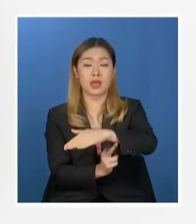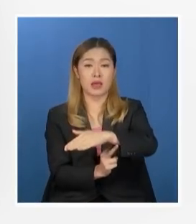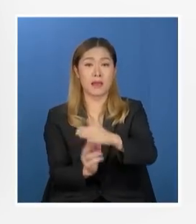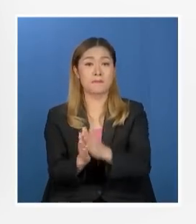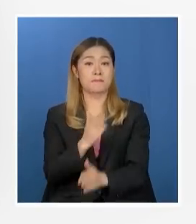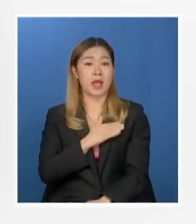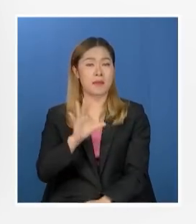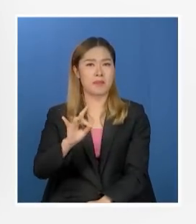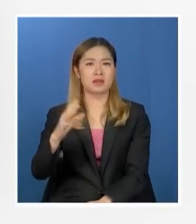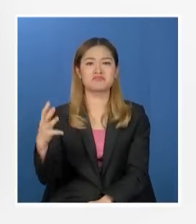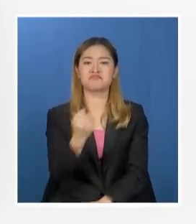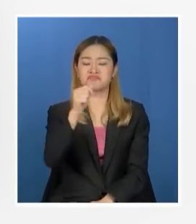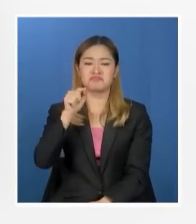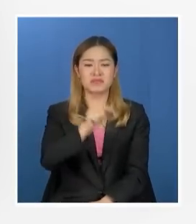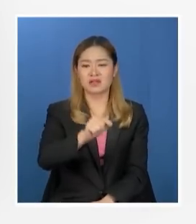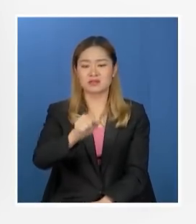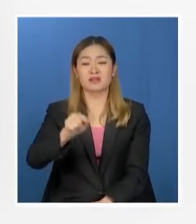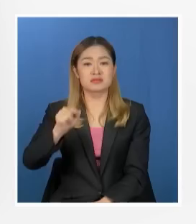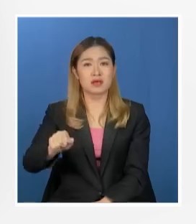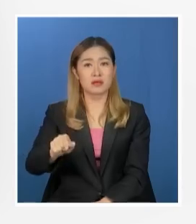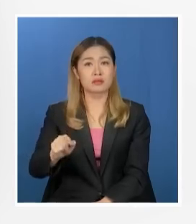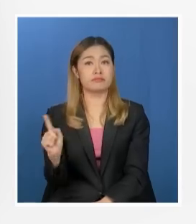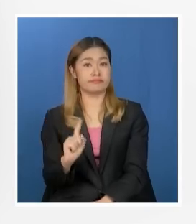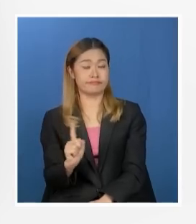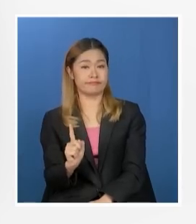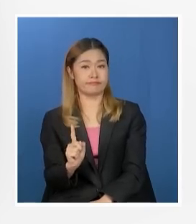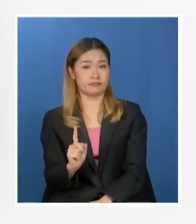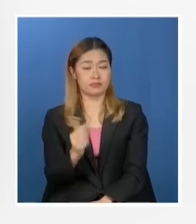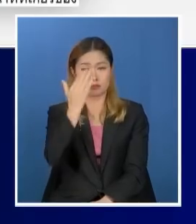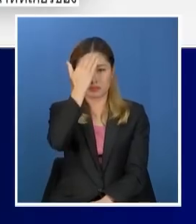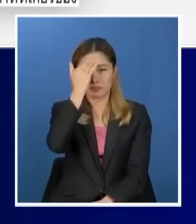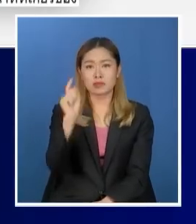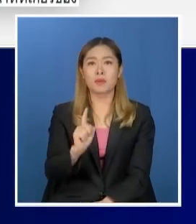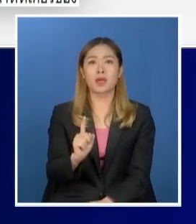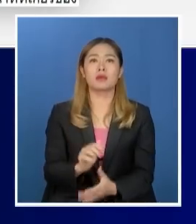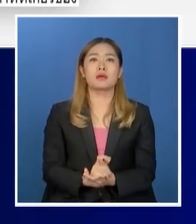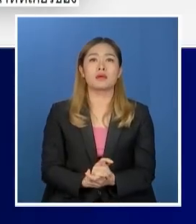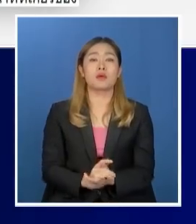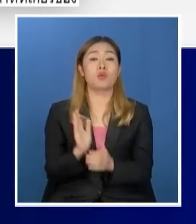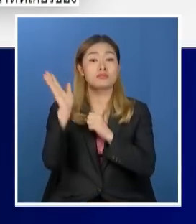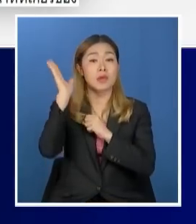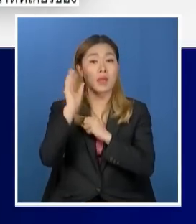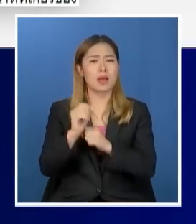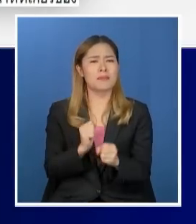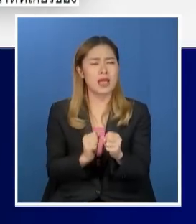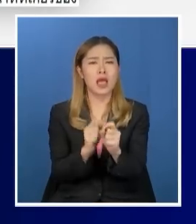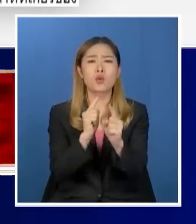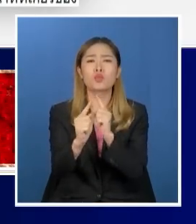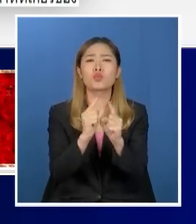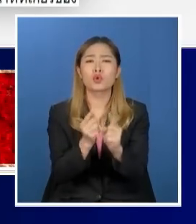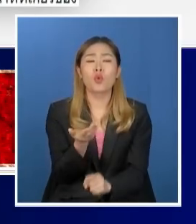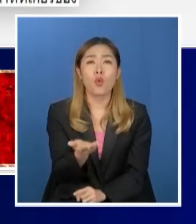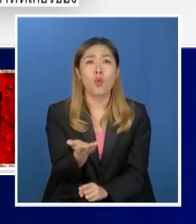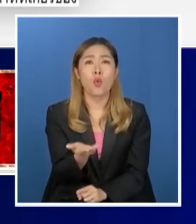ต้องมีอำนาจมากมายล้นฟ้าด้วยหรือไม่เพราะจริงๆเอเจนซี่โฆษณาเคยพยายามจะติดต่อ